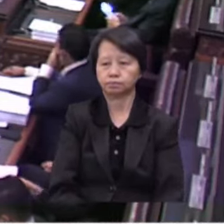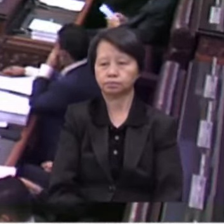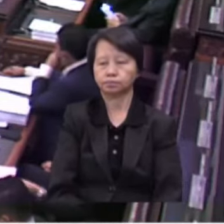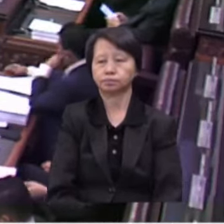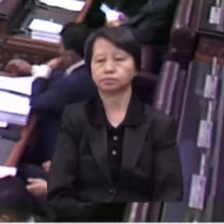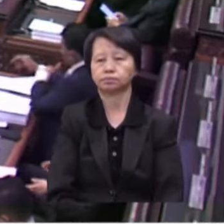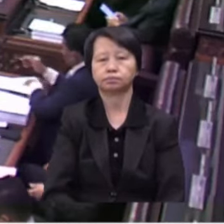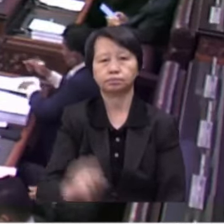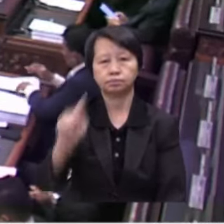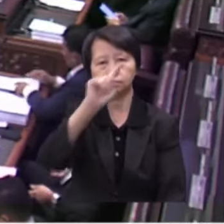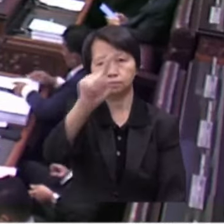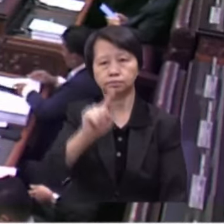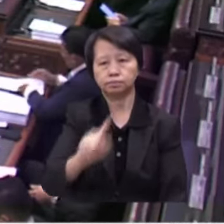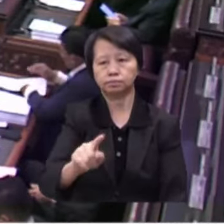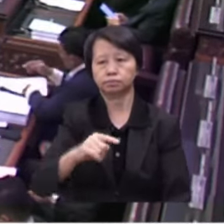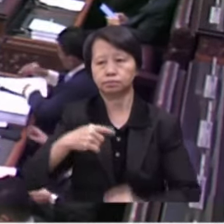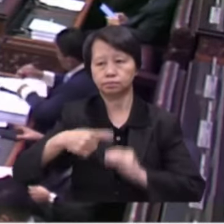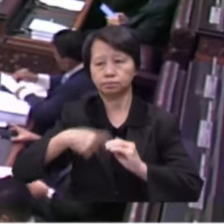ini dengan